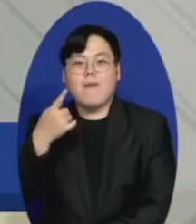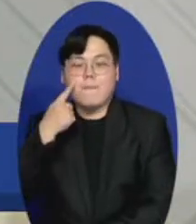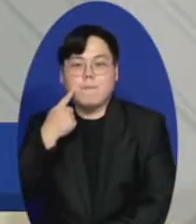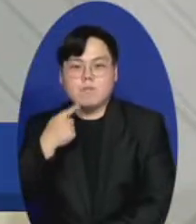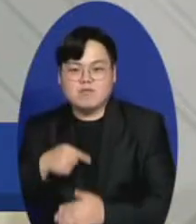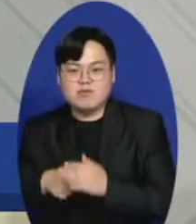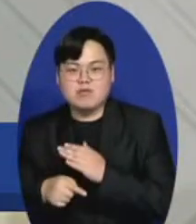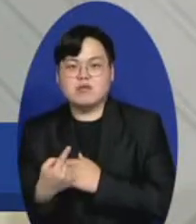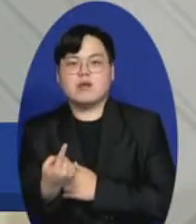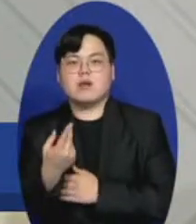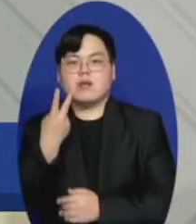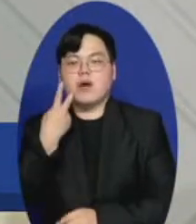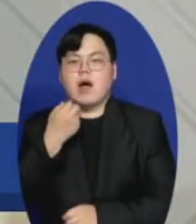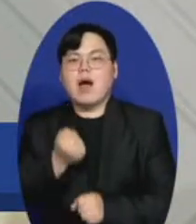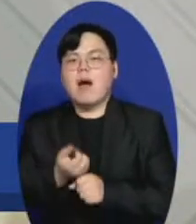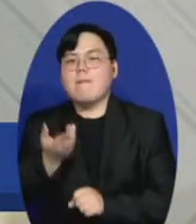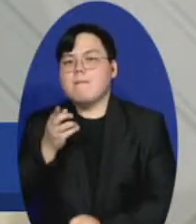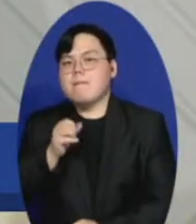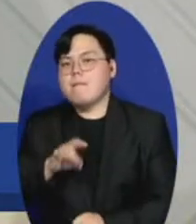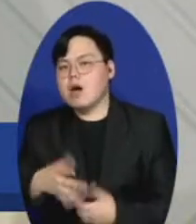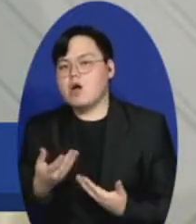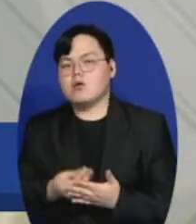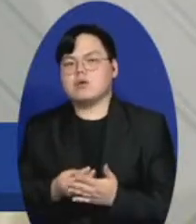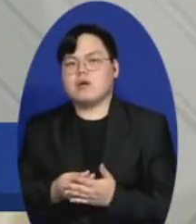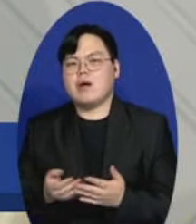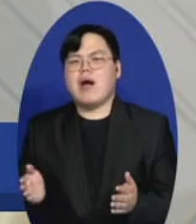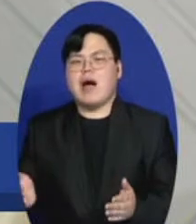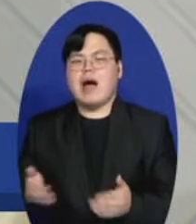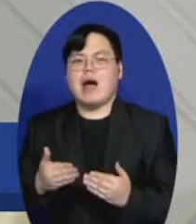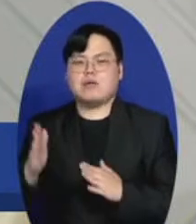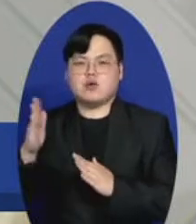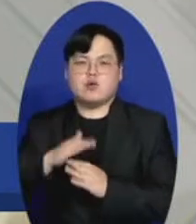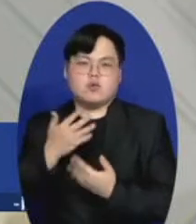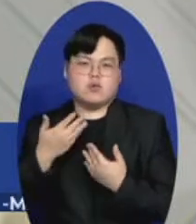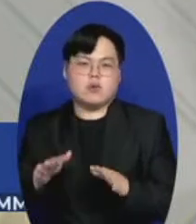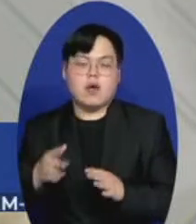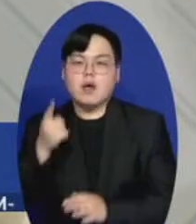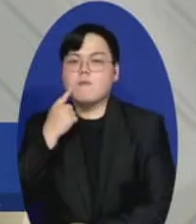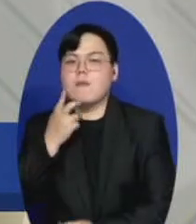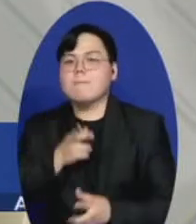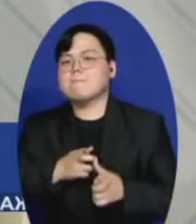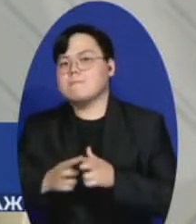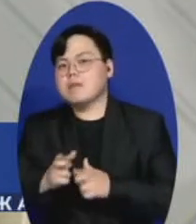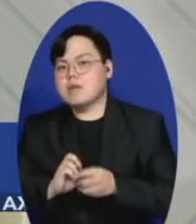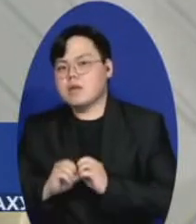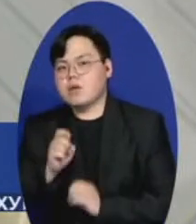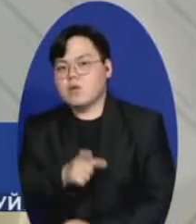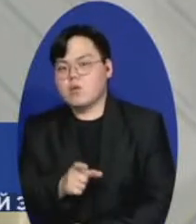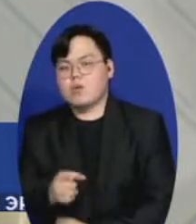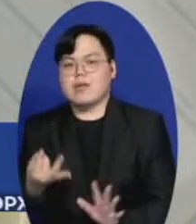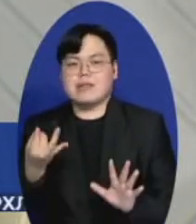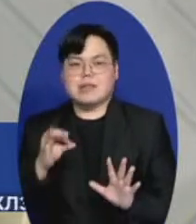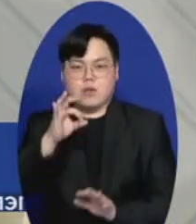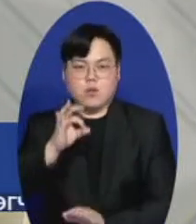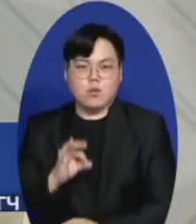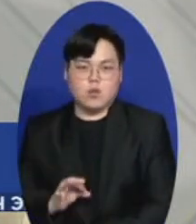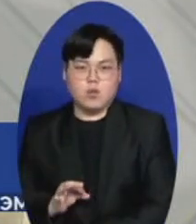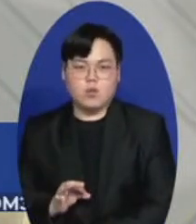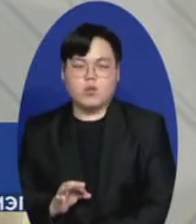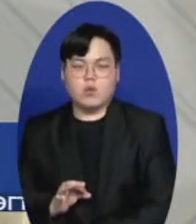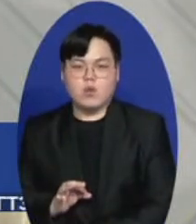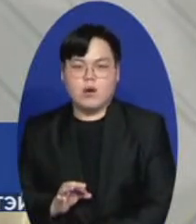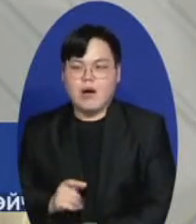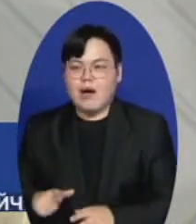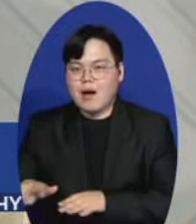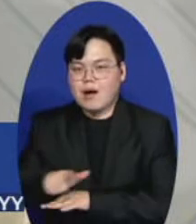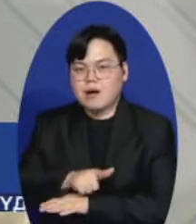дутмын нэг нь ажлын байраа бизнес эрхлэгч эмэгтэйчүүд хаасан байгаа. За эмэгтэй бизнес эрхлэгчдийн 70% нь